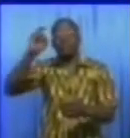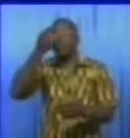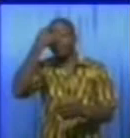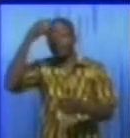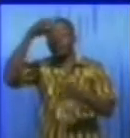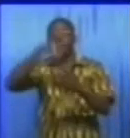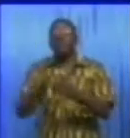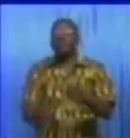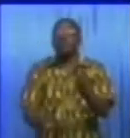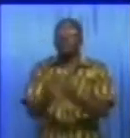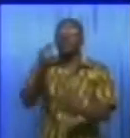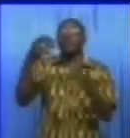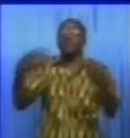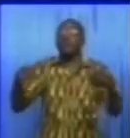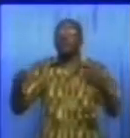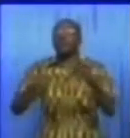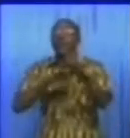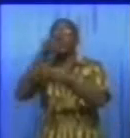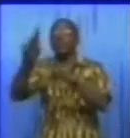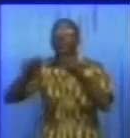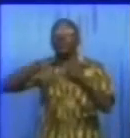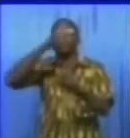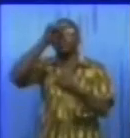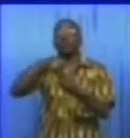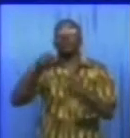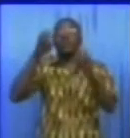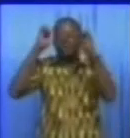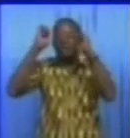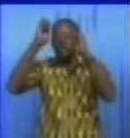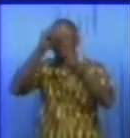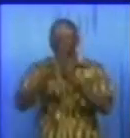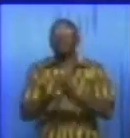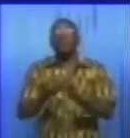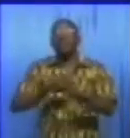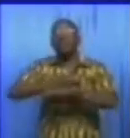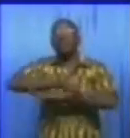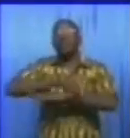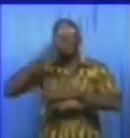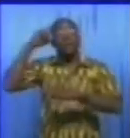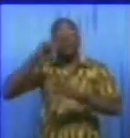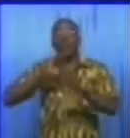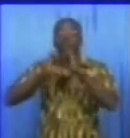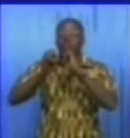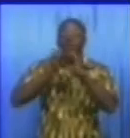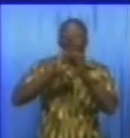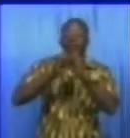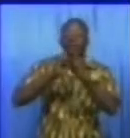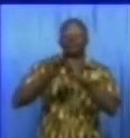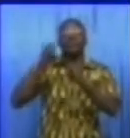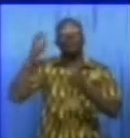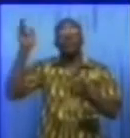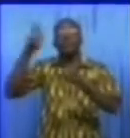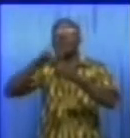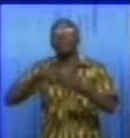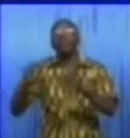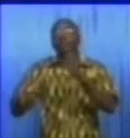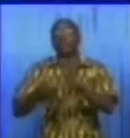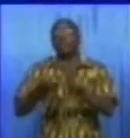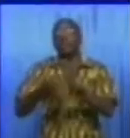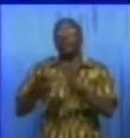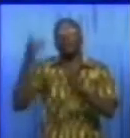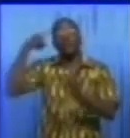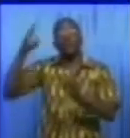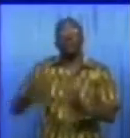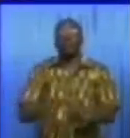dans la passation des marchés publics et la situation de l'enseignement étaient sur la table des échanges. Les partenaires techniques et financiers ont demandé